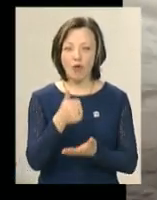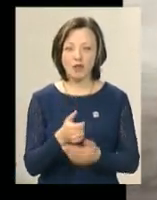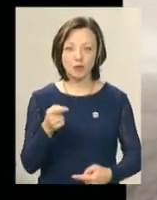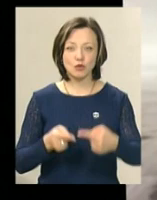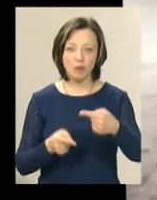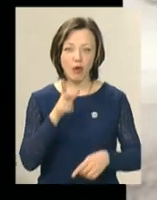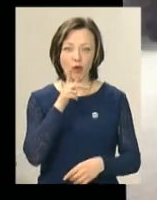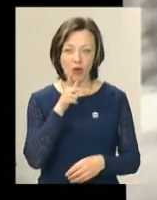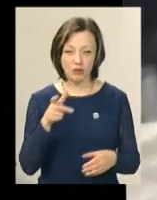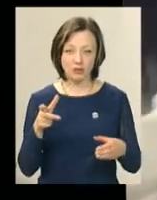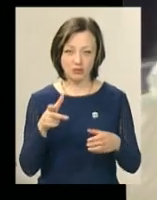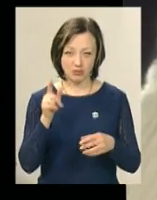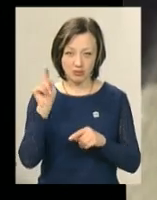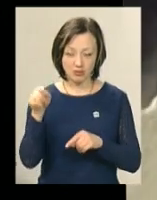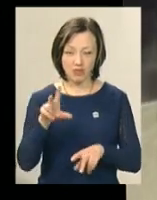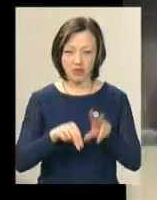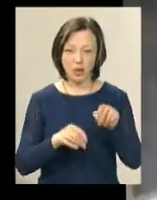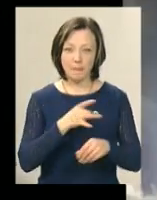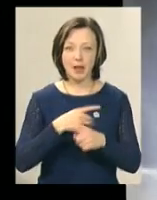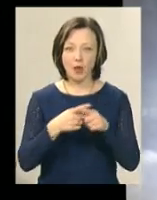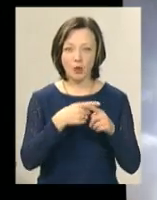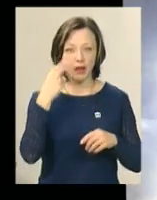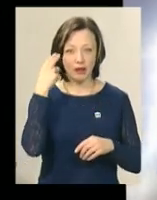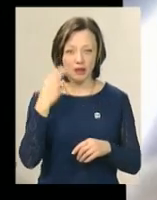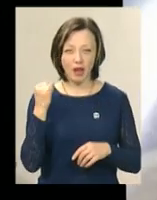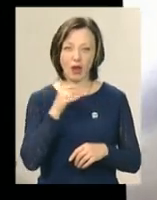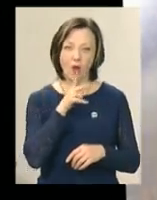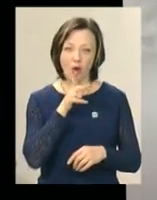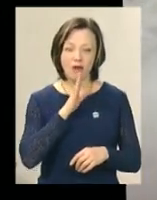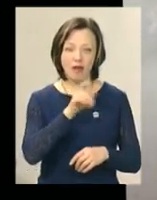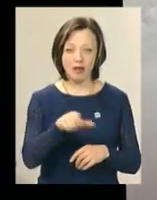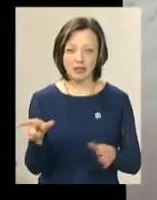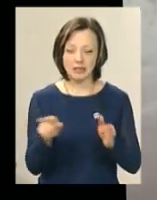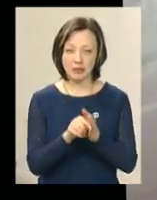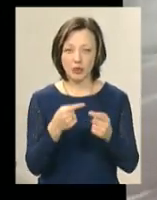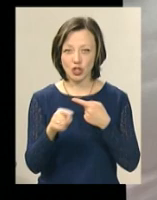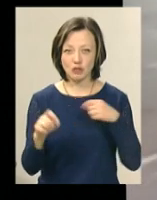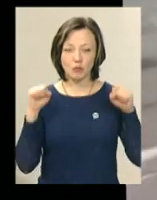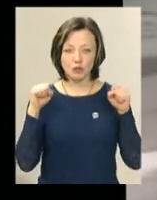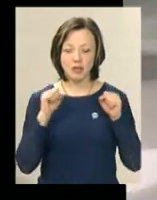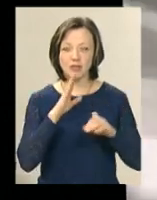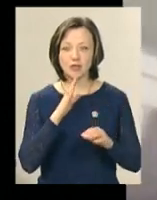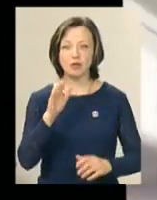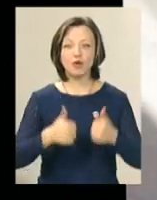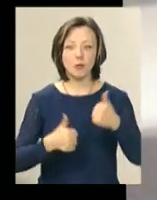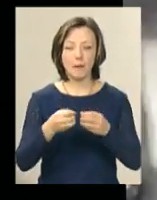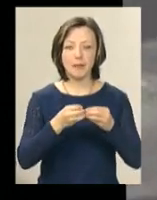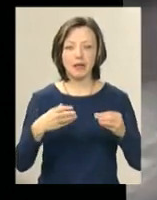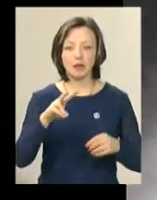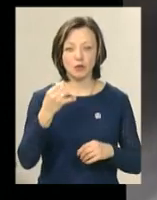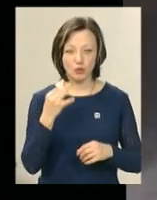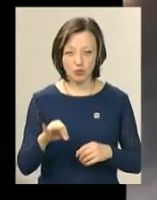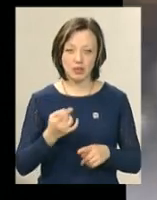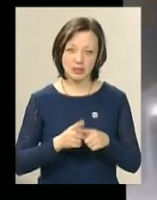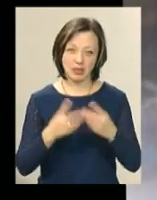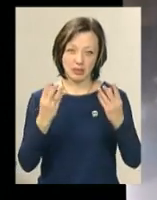у корейському Пхончхані Ольга Полюк вважає білорусок, китайок і корейок. З ними та іншими олімпійцями світу дівчина позмагається 15 лютого,